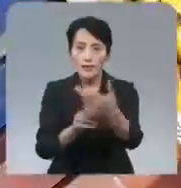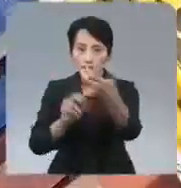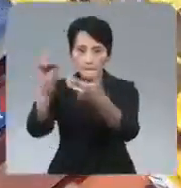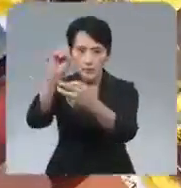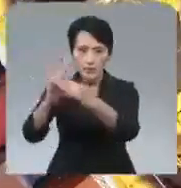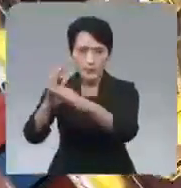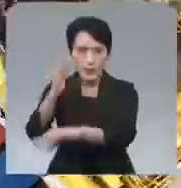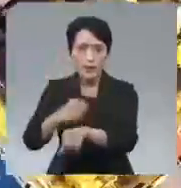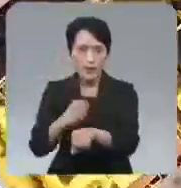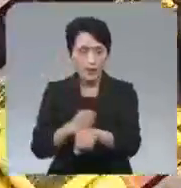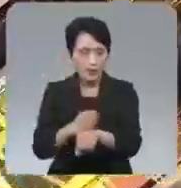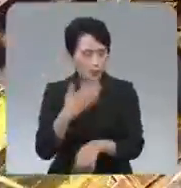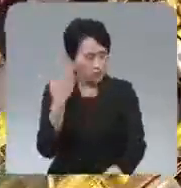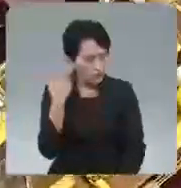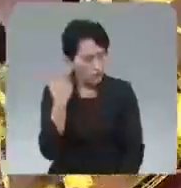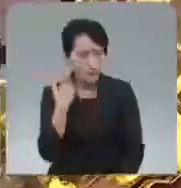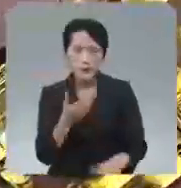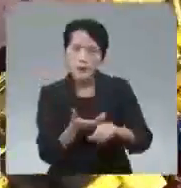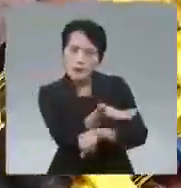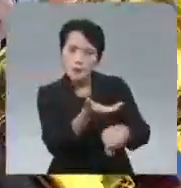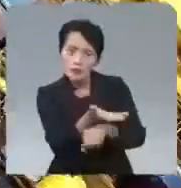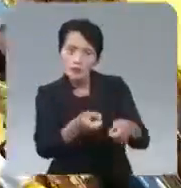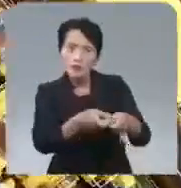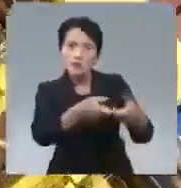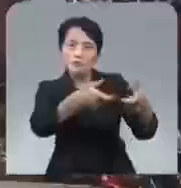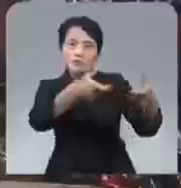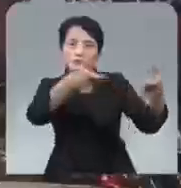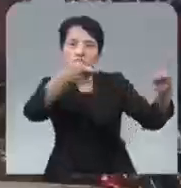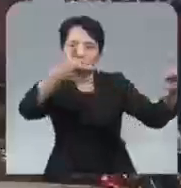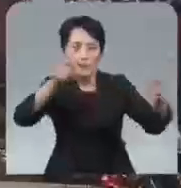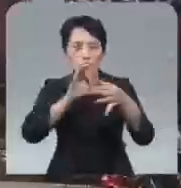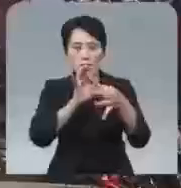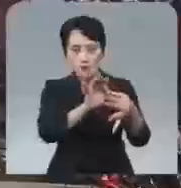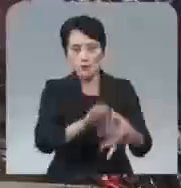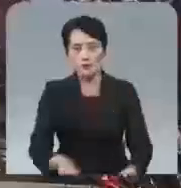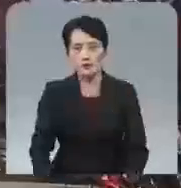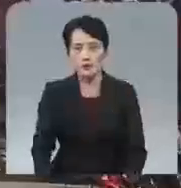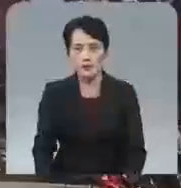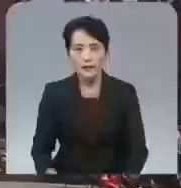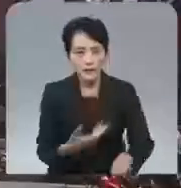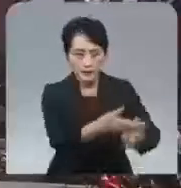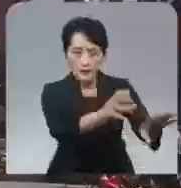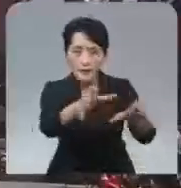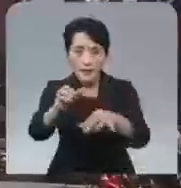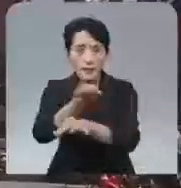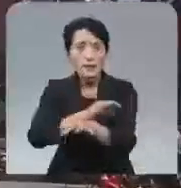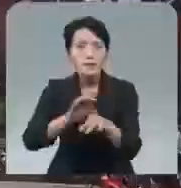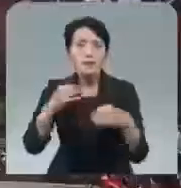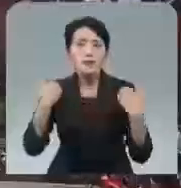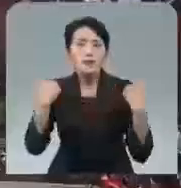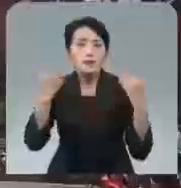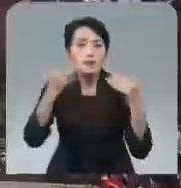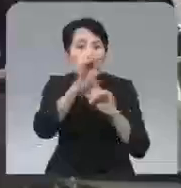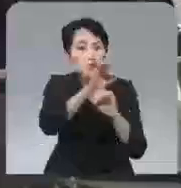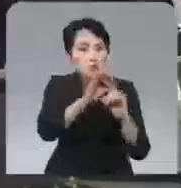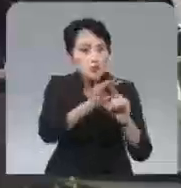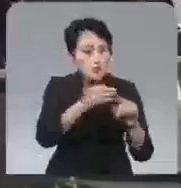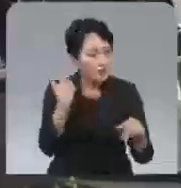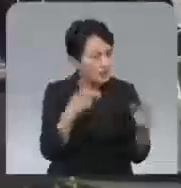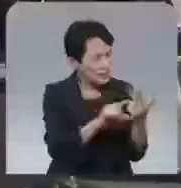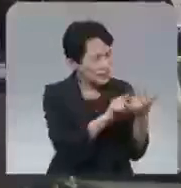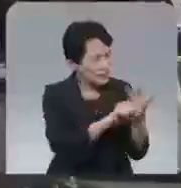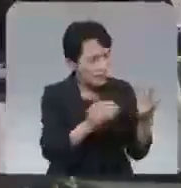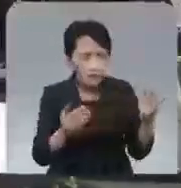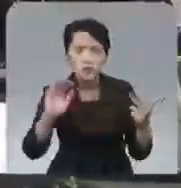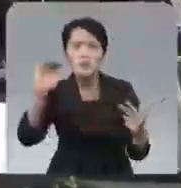với tháng 7 xuống còn 5,9 phần trăm Chính phủ đánh giá nguyên nhân imf hạ dự báo tốc độ tăng trưởng kinh tế thế giới nhưng vẫn